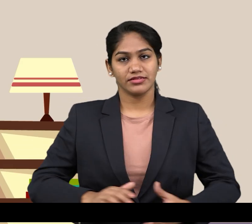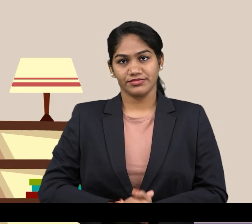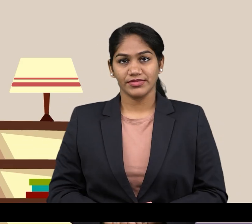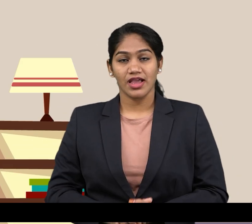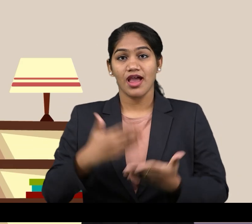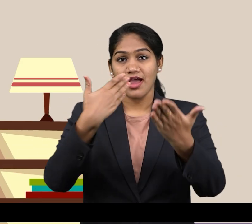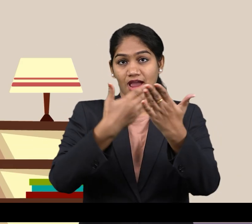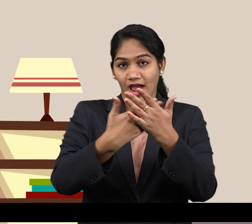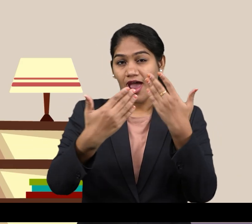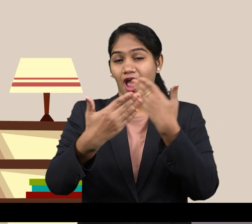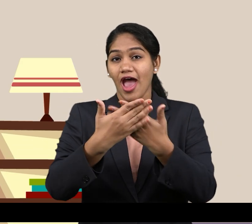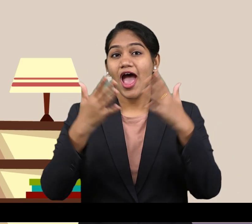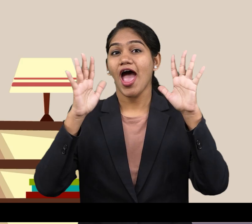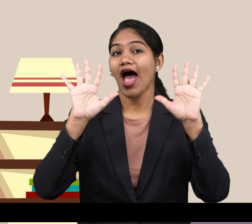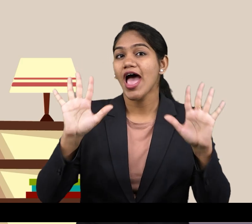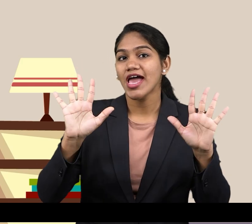हाथ,